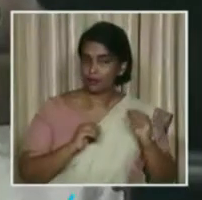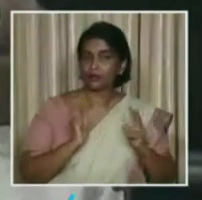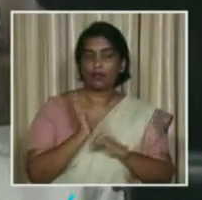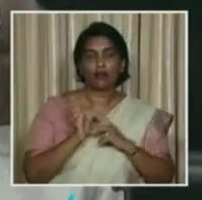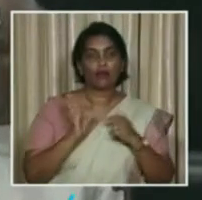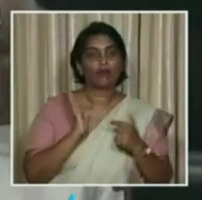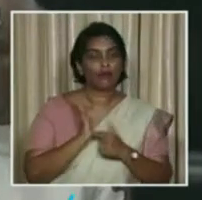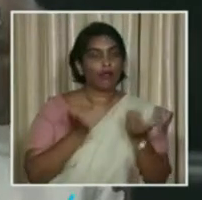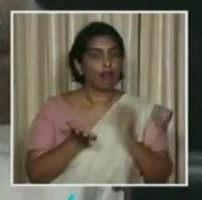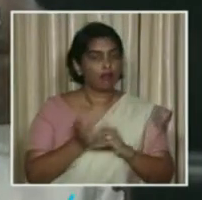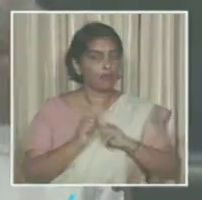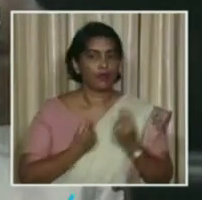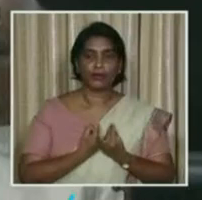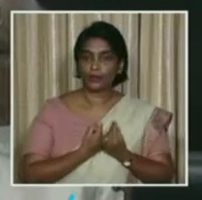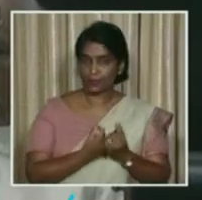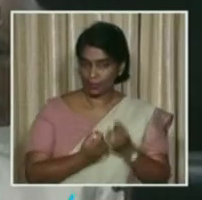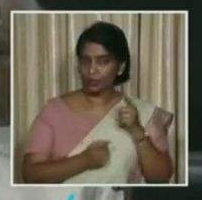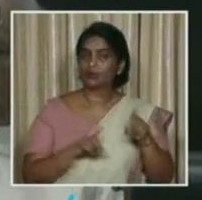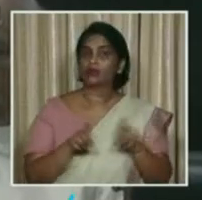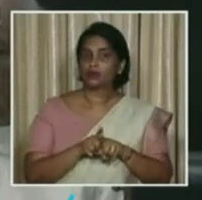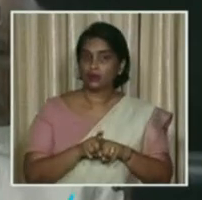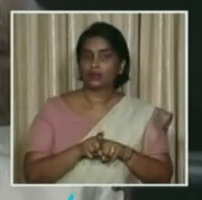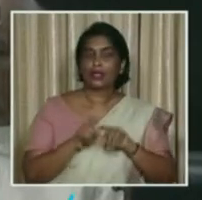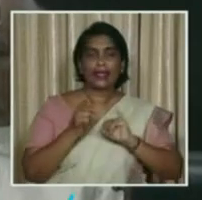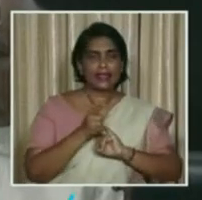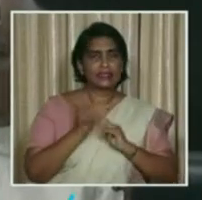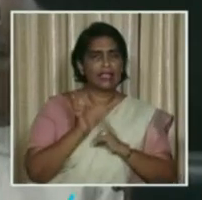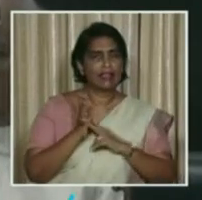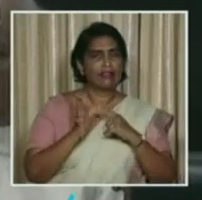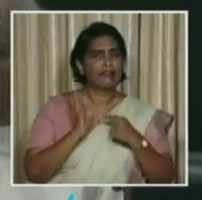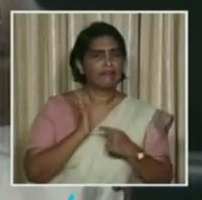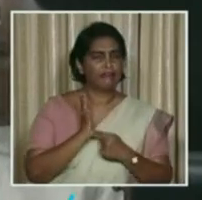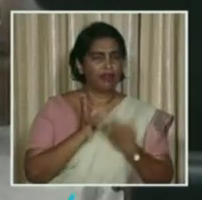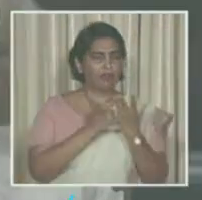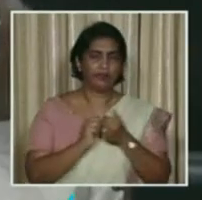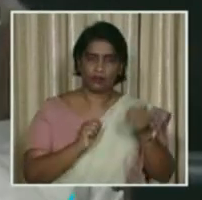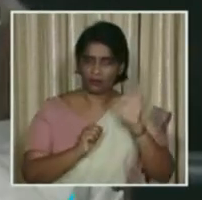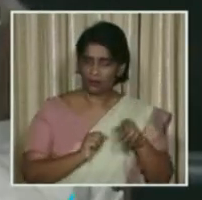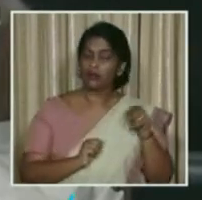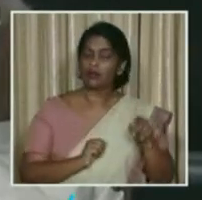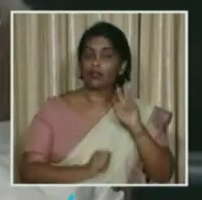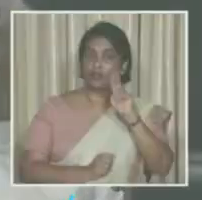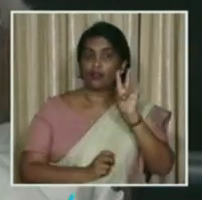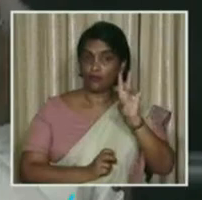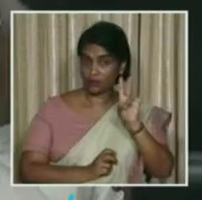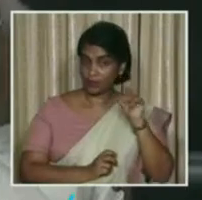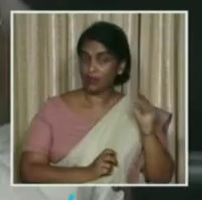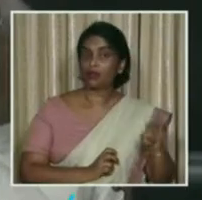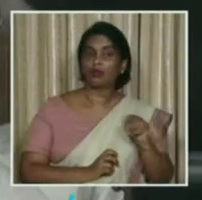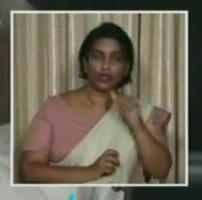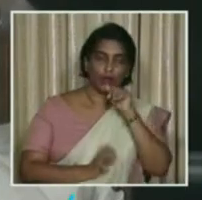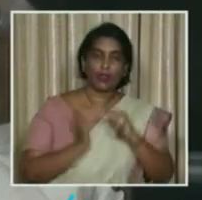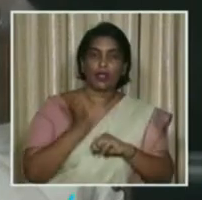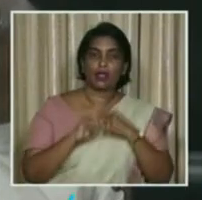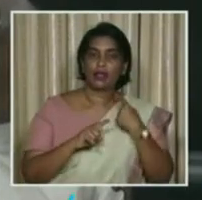බදු ආපසු ගෙවීම කඩිනම් කිරීම සහ එස් වැට් ක්‍රමය අහෝසි කිරීමටත් පියවර ගන්නවා 2025 දී අවම බදු